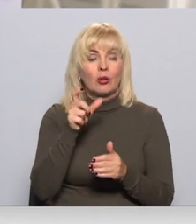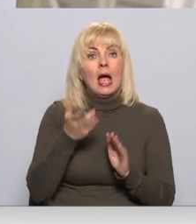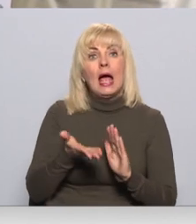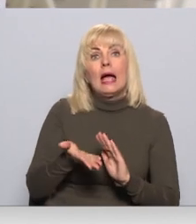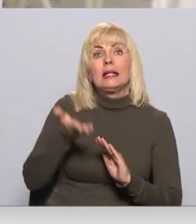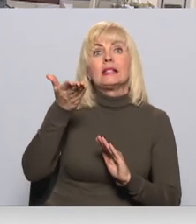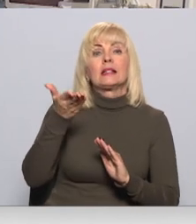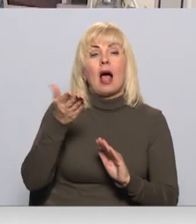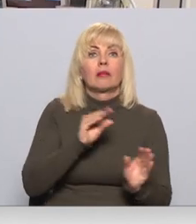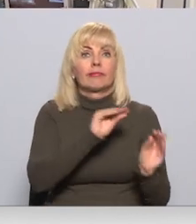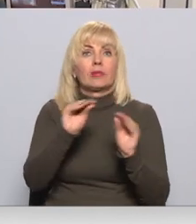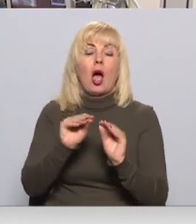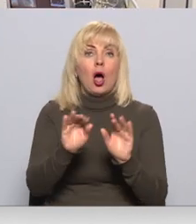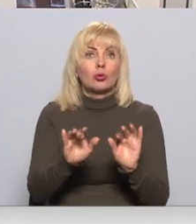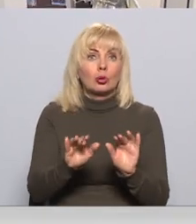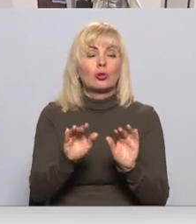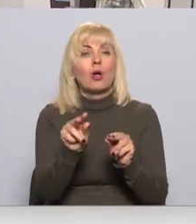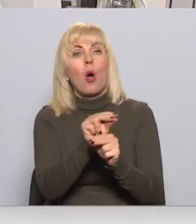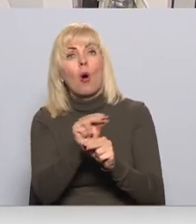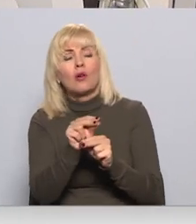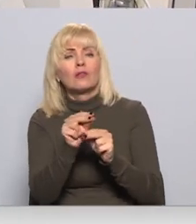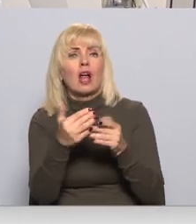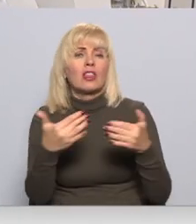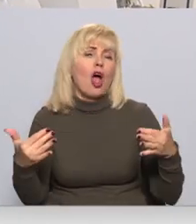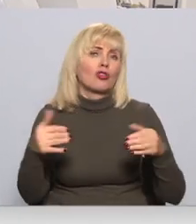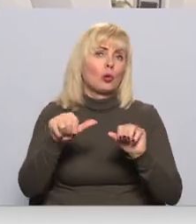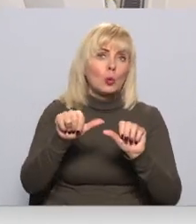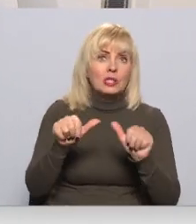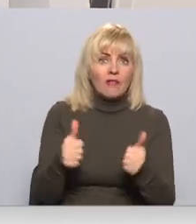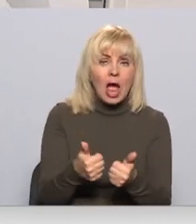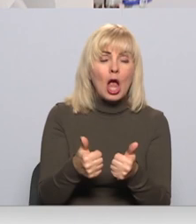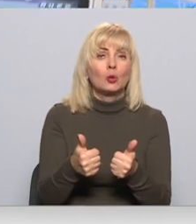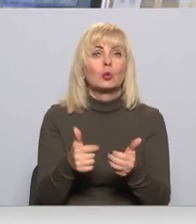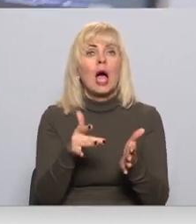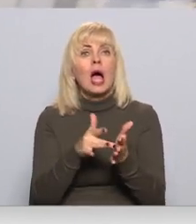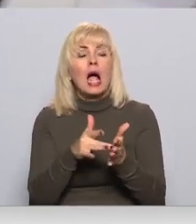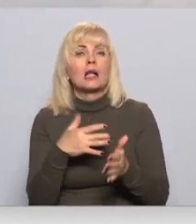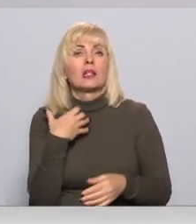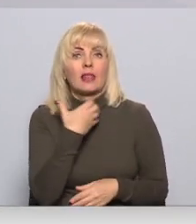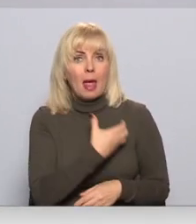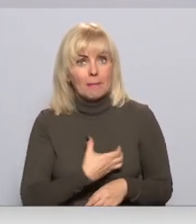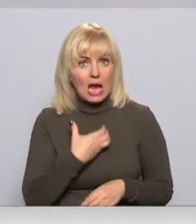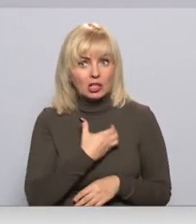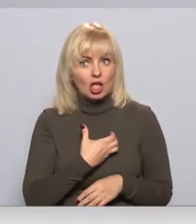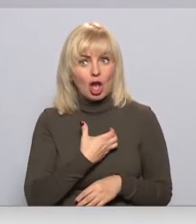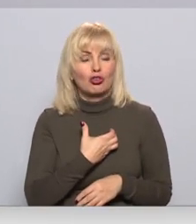operācijas datos. Mēs varam konfigurēt dažādos veidos. Ja? Kā tas ir nepieciešams, ja?